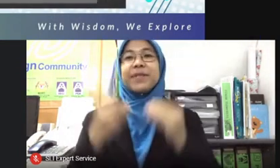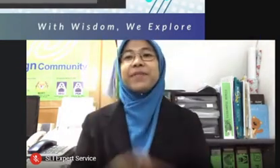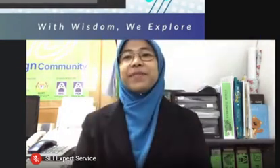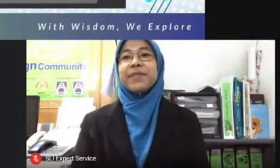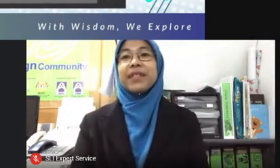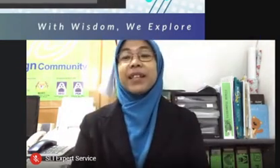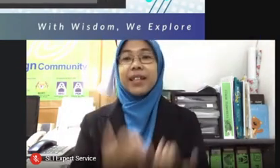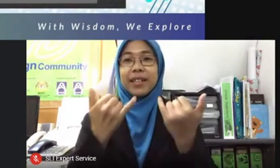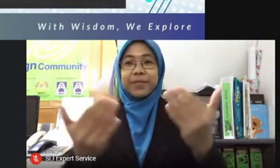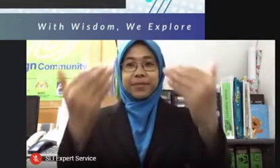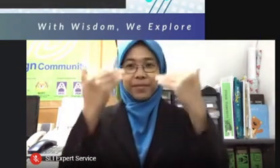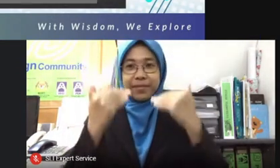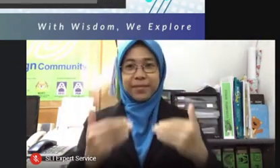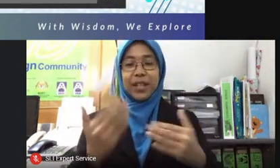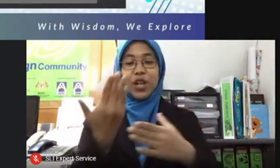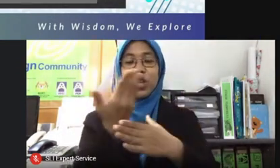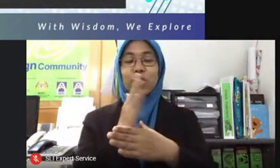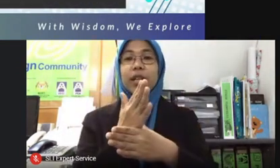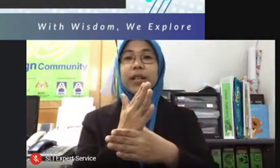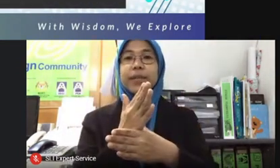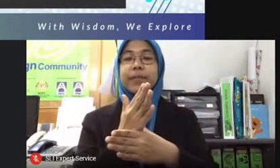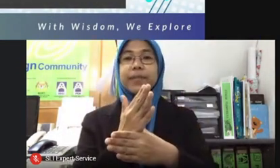Okay, seterusnya perkongsian daripada